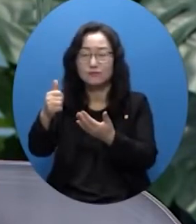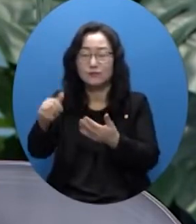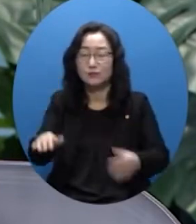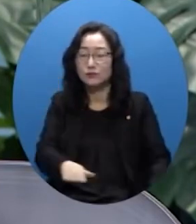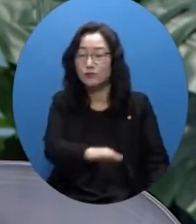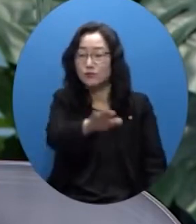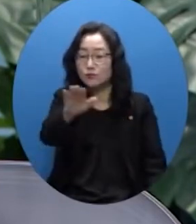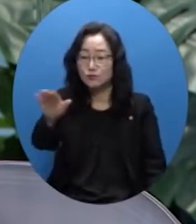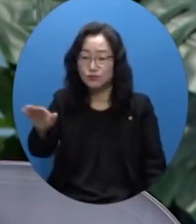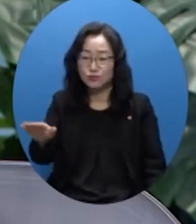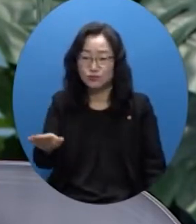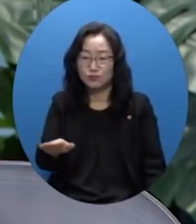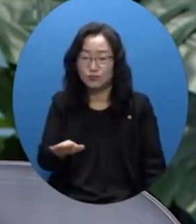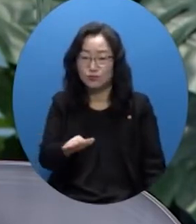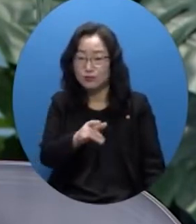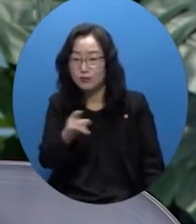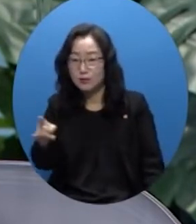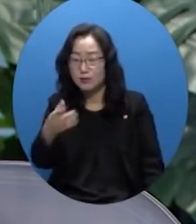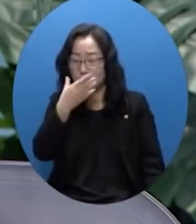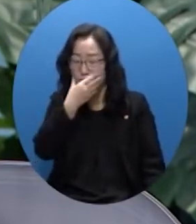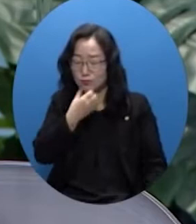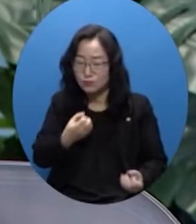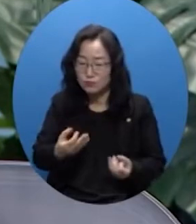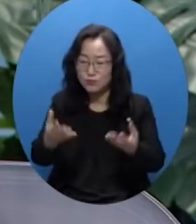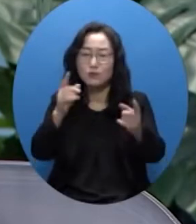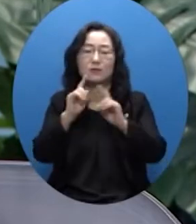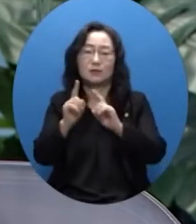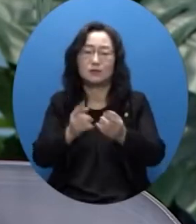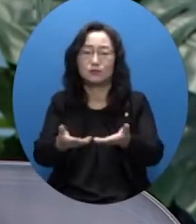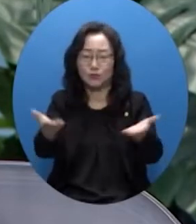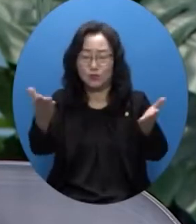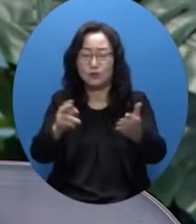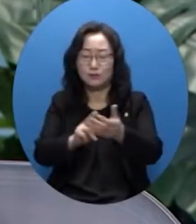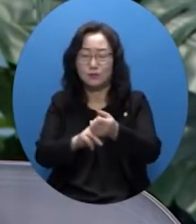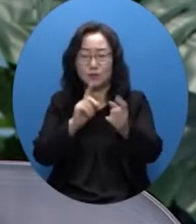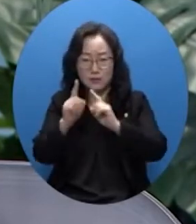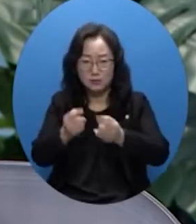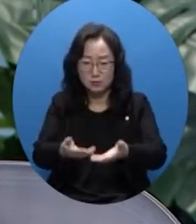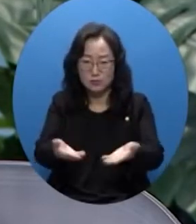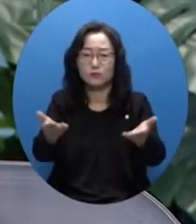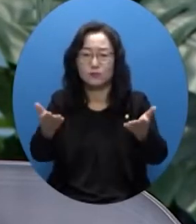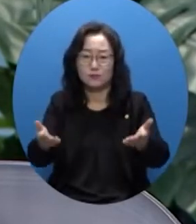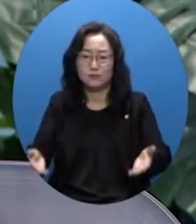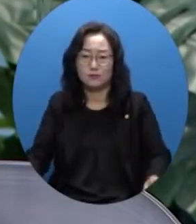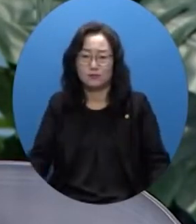우리에게 축복의 말씀으로 기조의 말씀으로